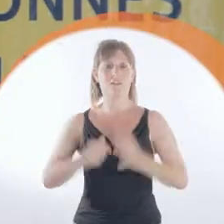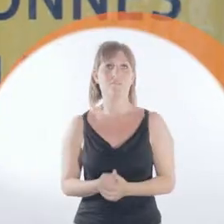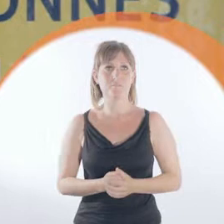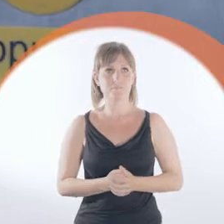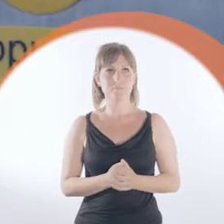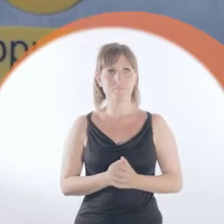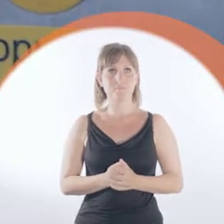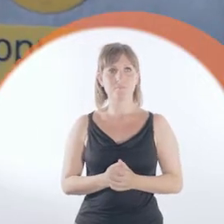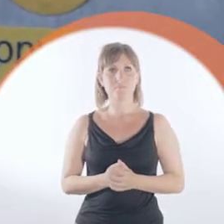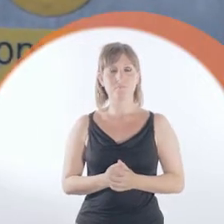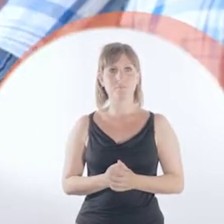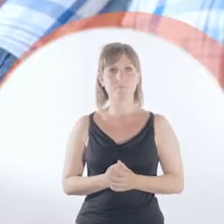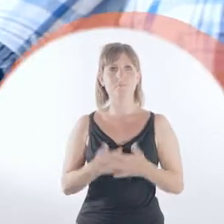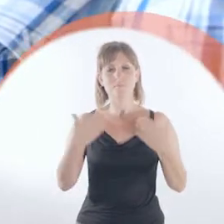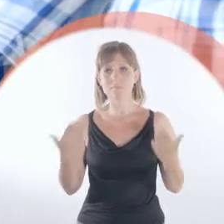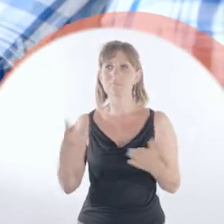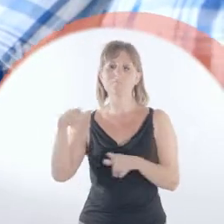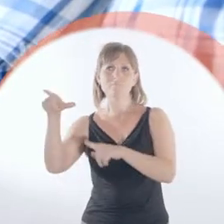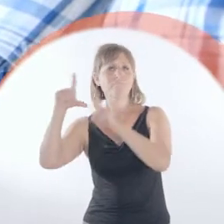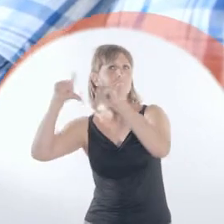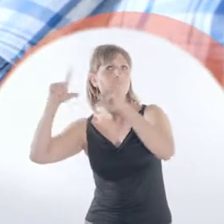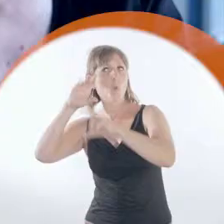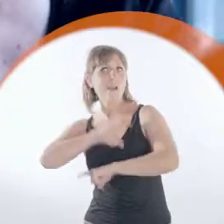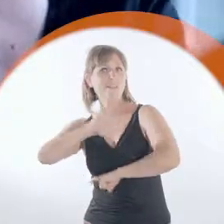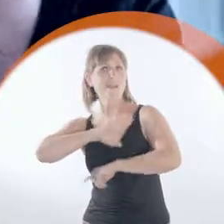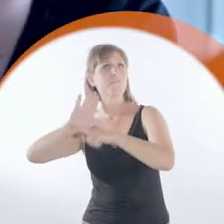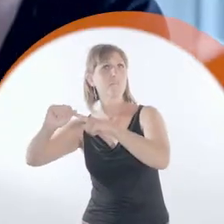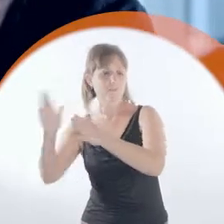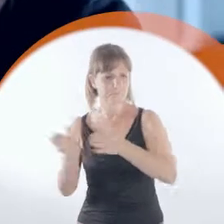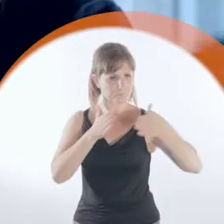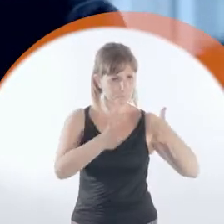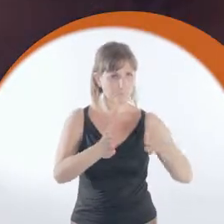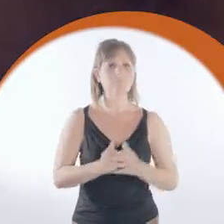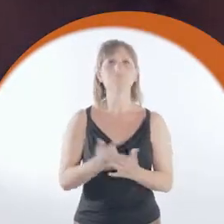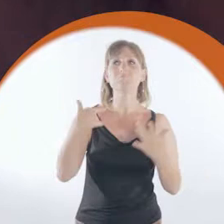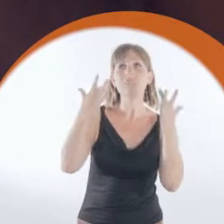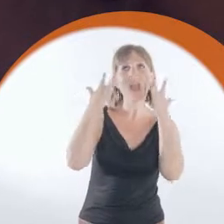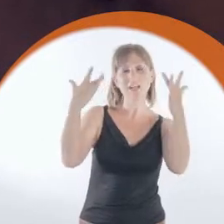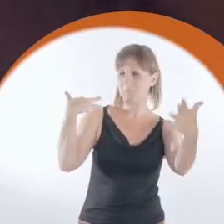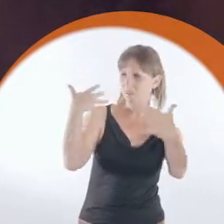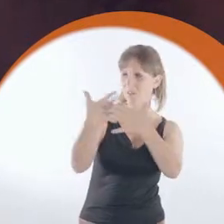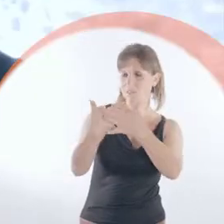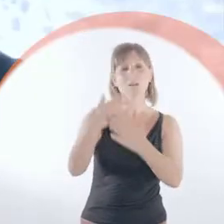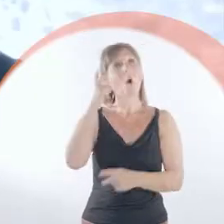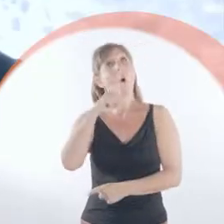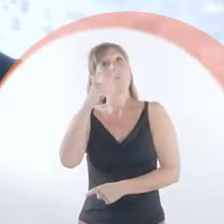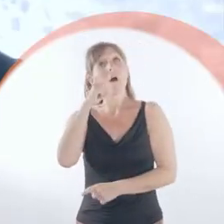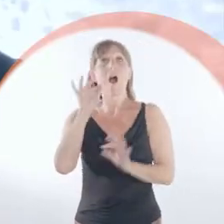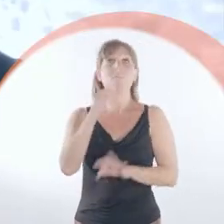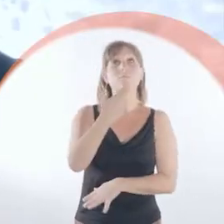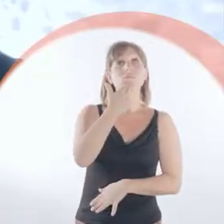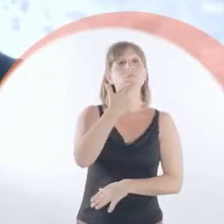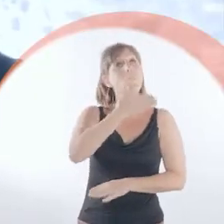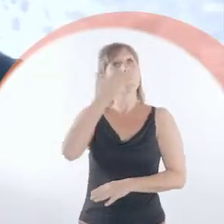est dans le cadre d'un groupe de travail pour tester l'installation. Avec l'expérience, le plus efficace dans l